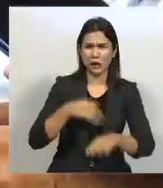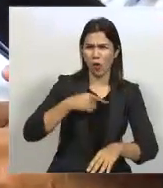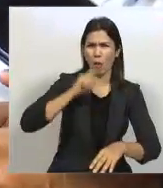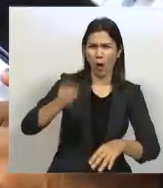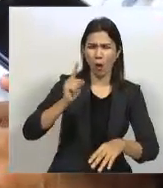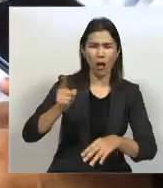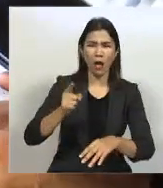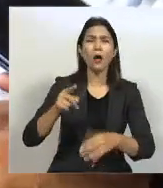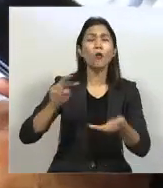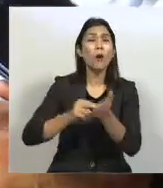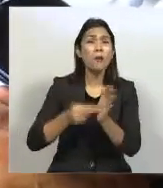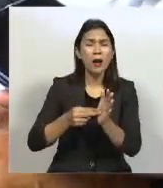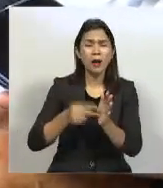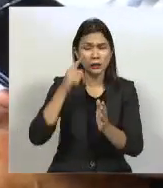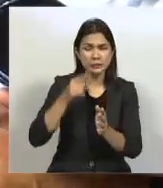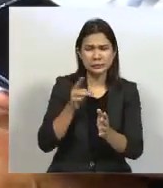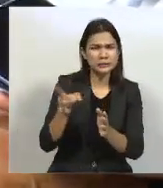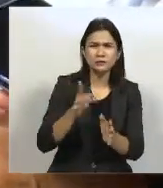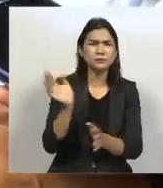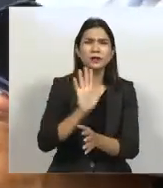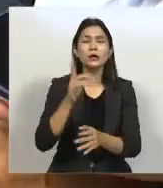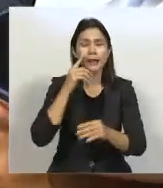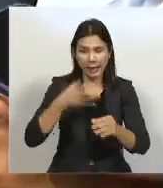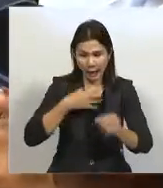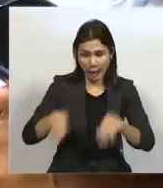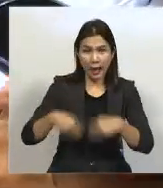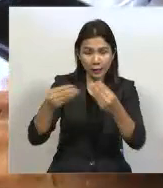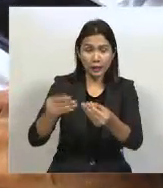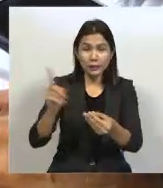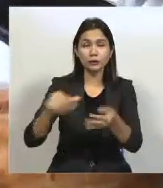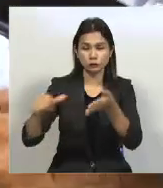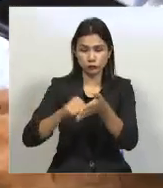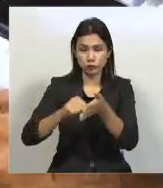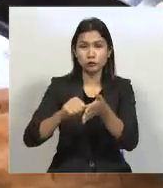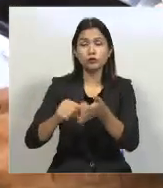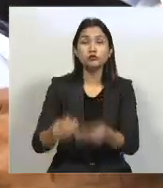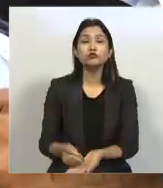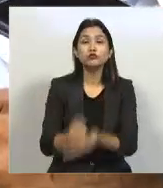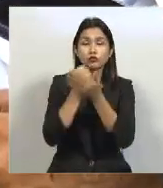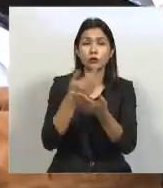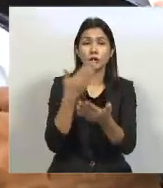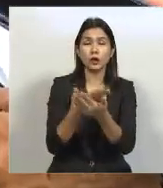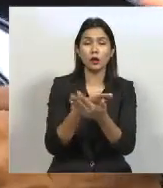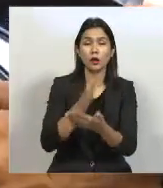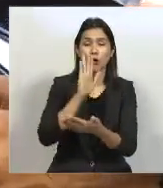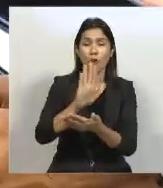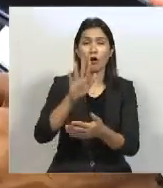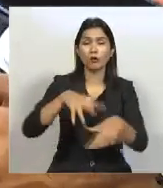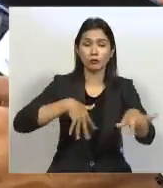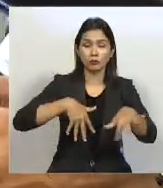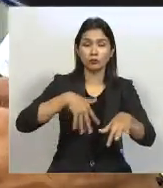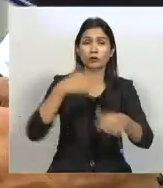การติเพื่อก่อเป็นการที่พยายามที่จะช่วยให้ใช้เงินงบประมาณแผ่นดินซึ่งเป็นภาษีอากรของประ